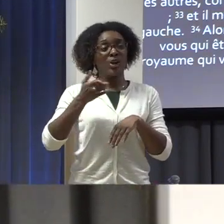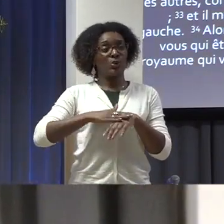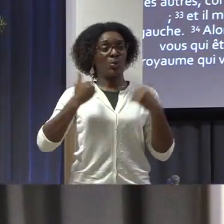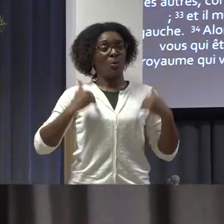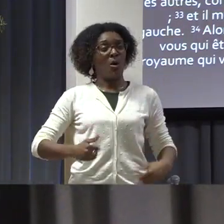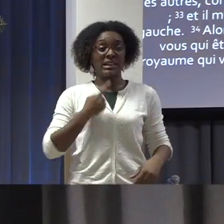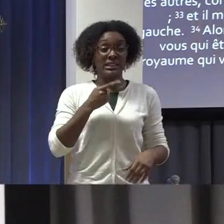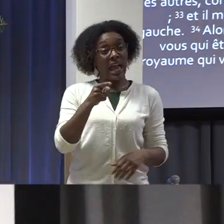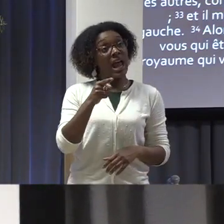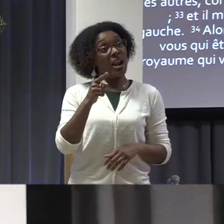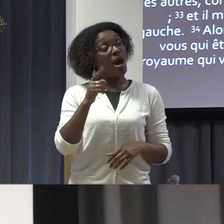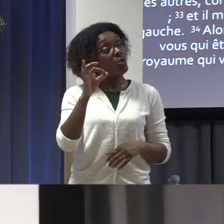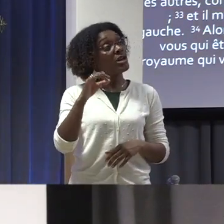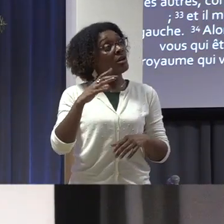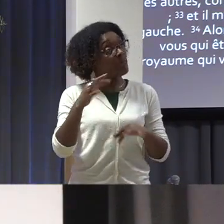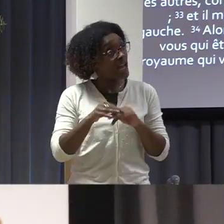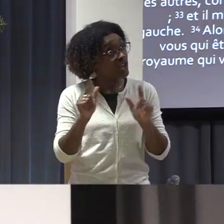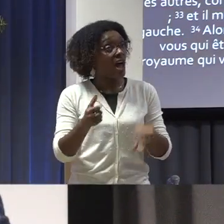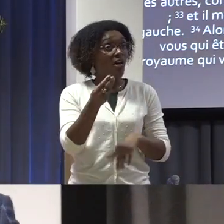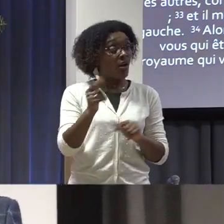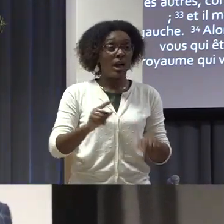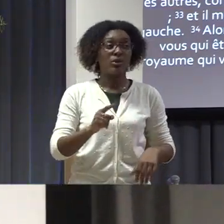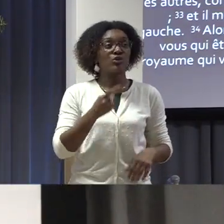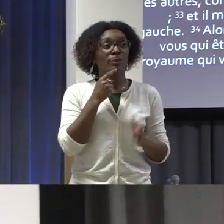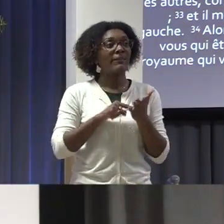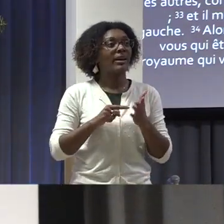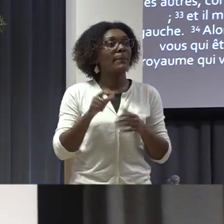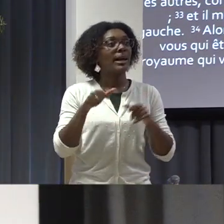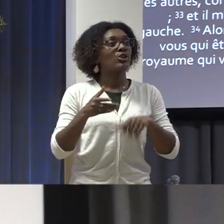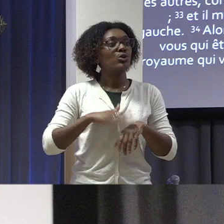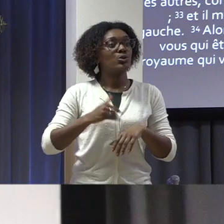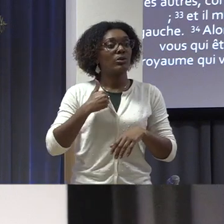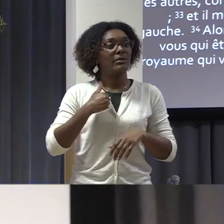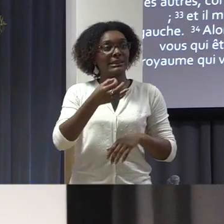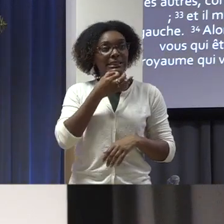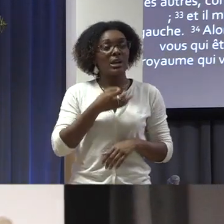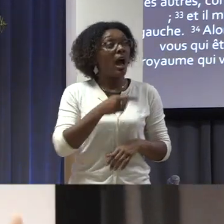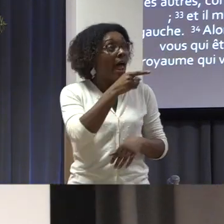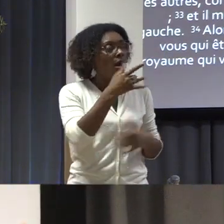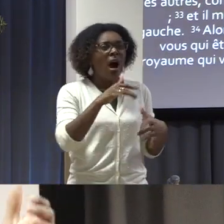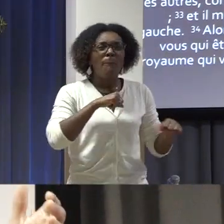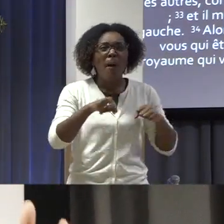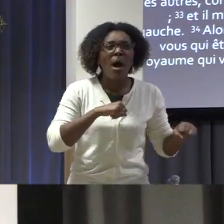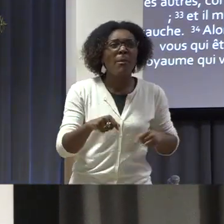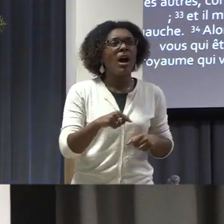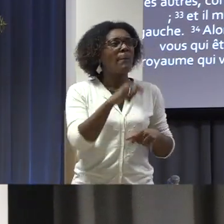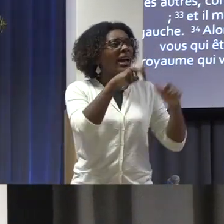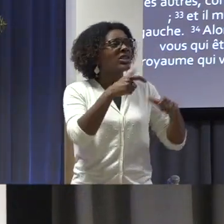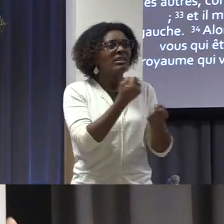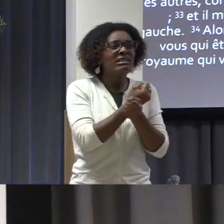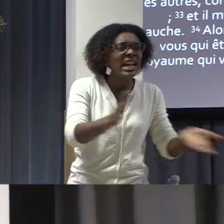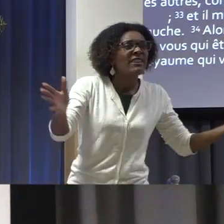grâce à lui il ya eu beaucoup de conversion il ya eu des âmes sauver il ya eu des jambes at il ya eu des gens libérés